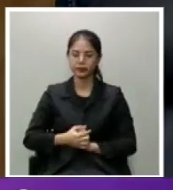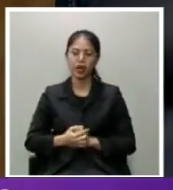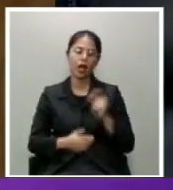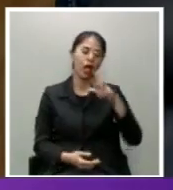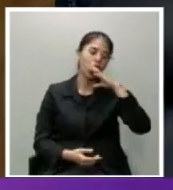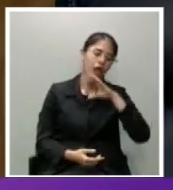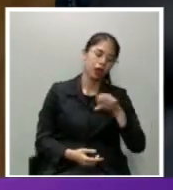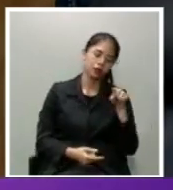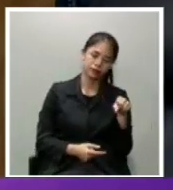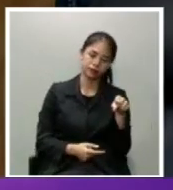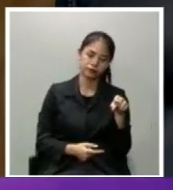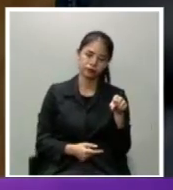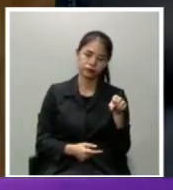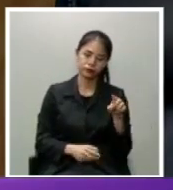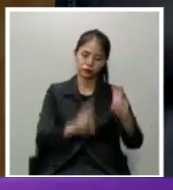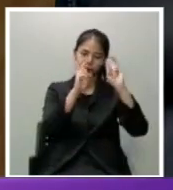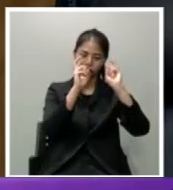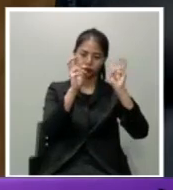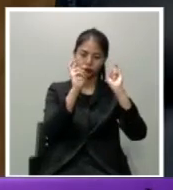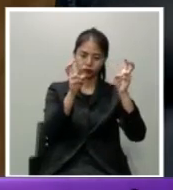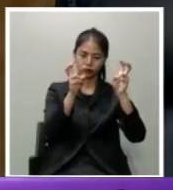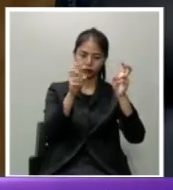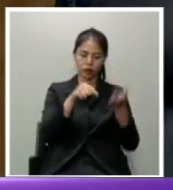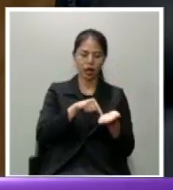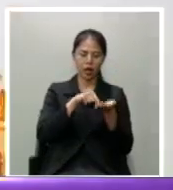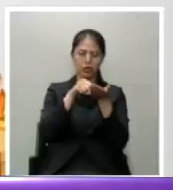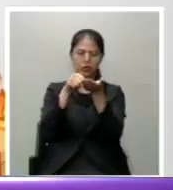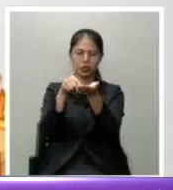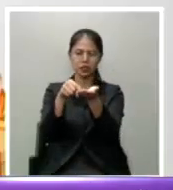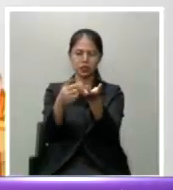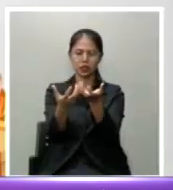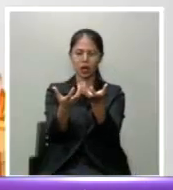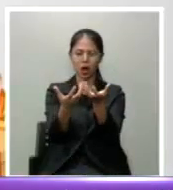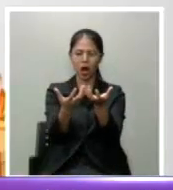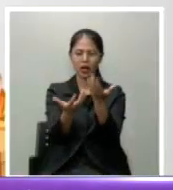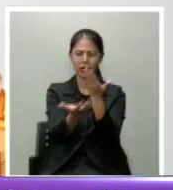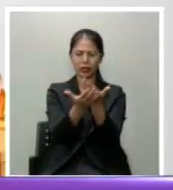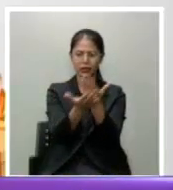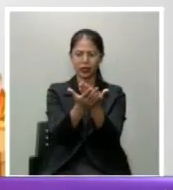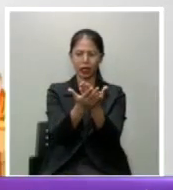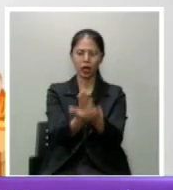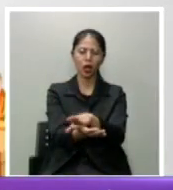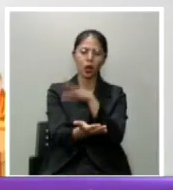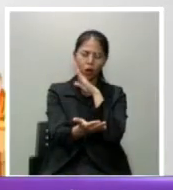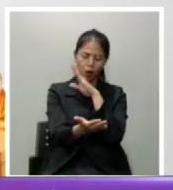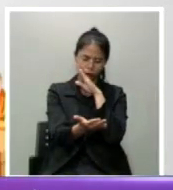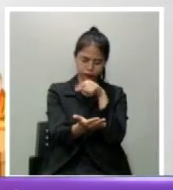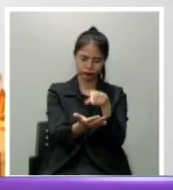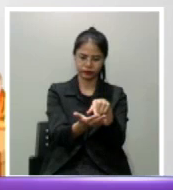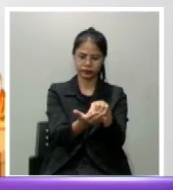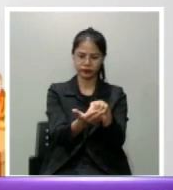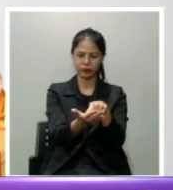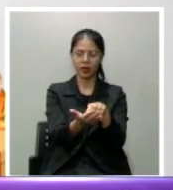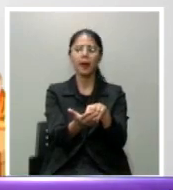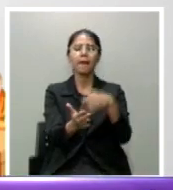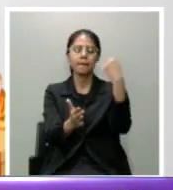ก่าในเรื่องการสำแดงราคาเท็จคือเอาของยอมเสียภาษีแต่สำแดงราคาเท็จเนี่ยผิดต